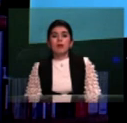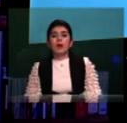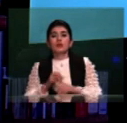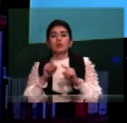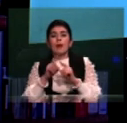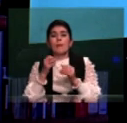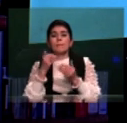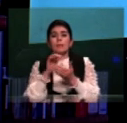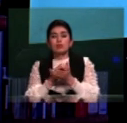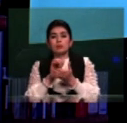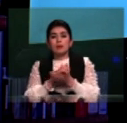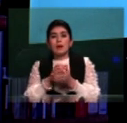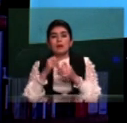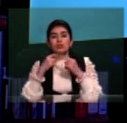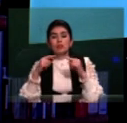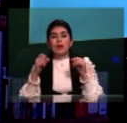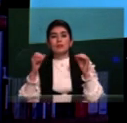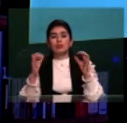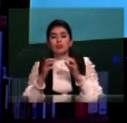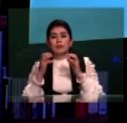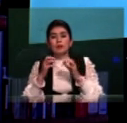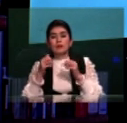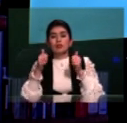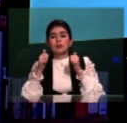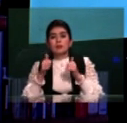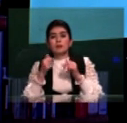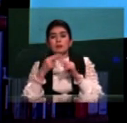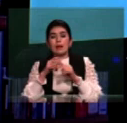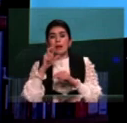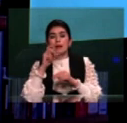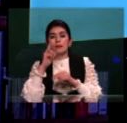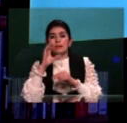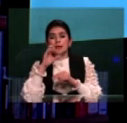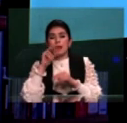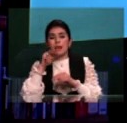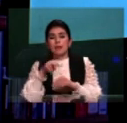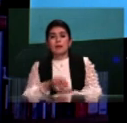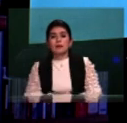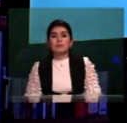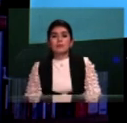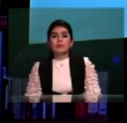Также познакомились с различной защитой данных в табличном процессоре Excel.